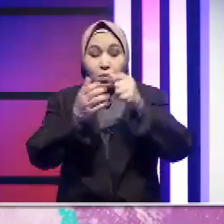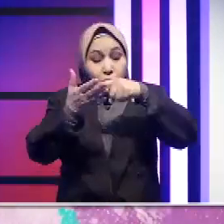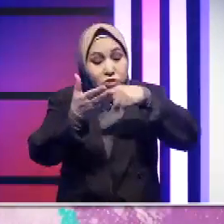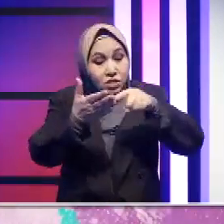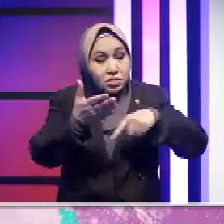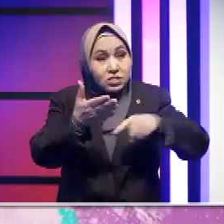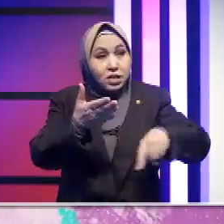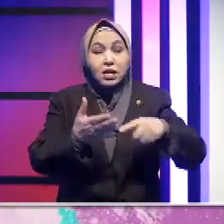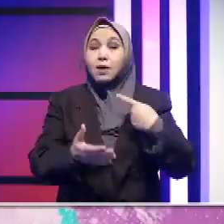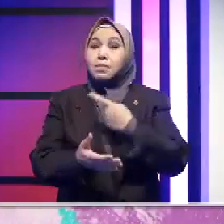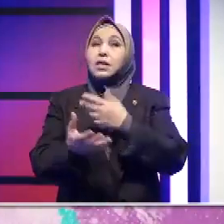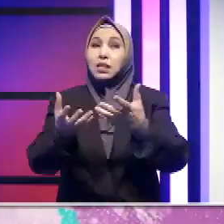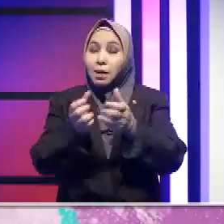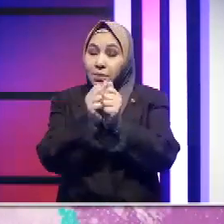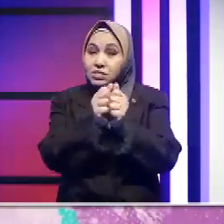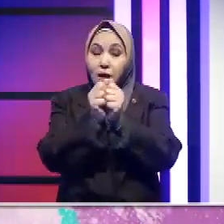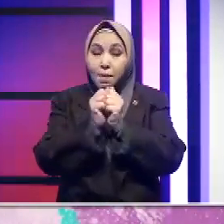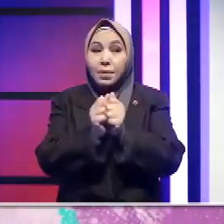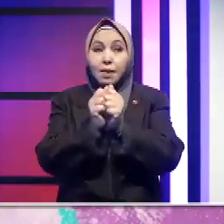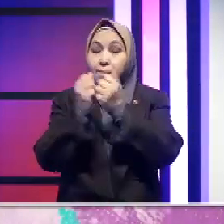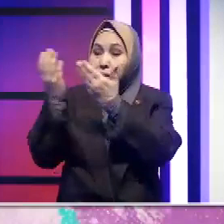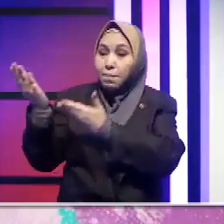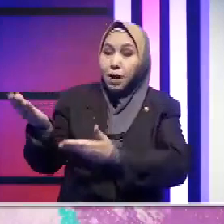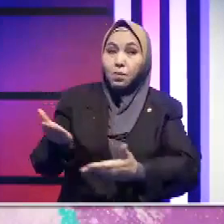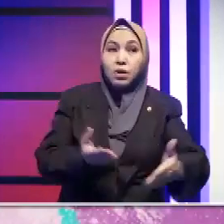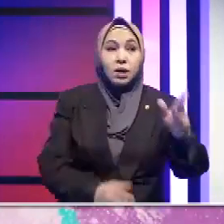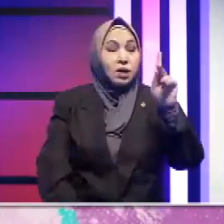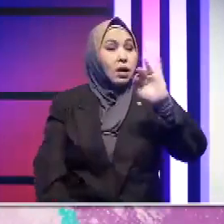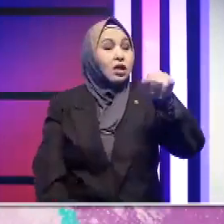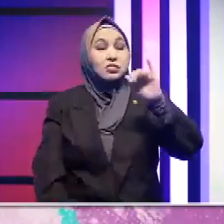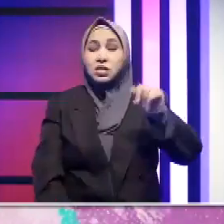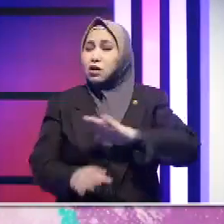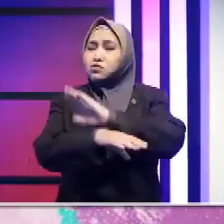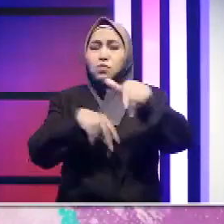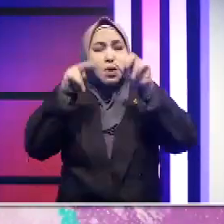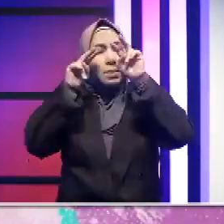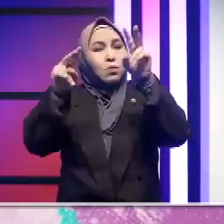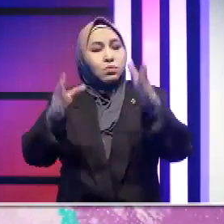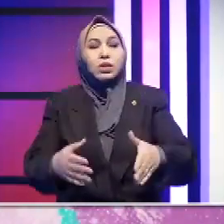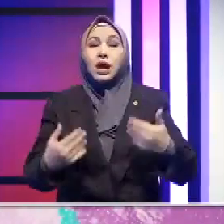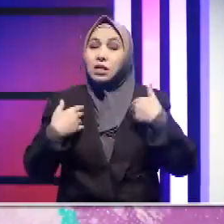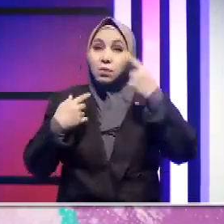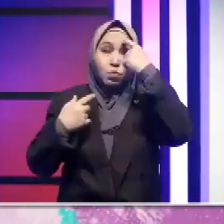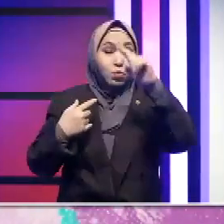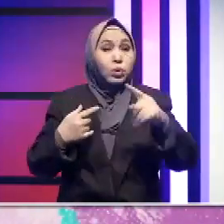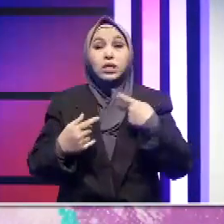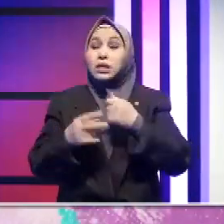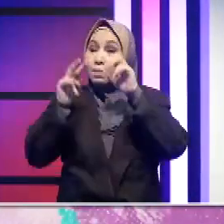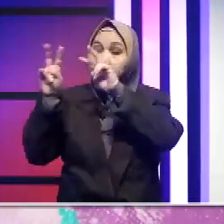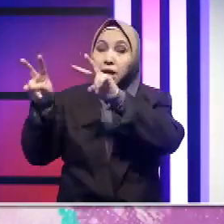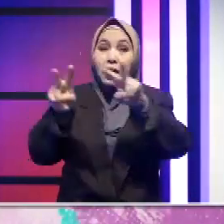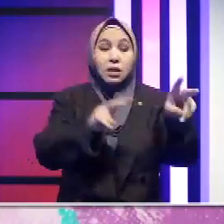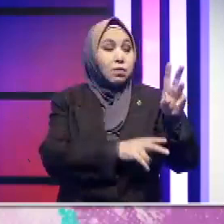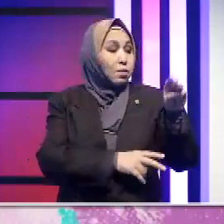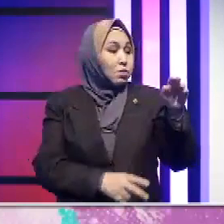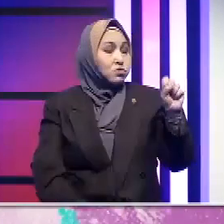pada hari ini kami ingin sama-sama membawa kepada Cukai dan juga semua penonton yang ada untuk kita melihat pada halaman